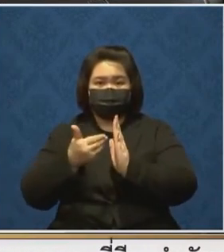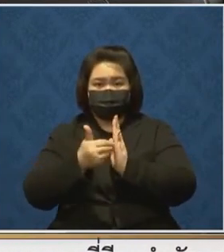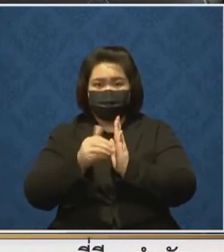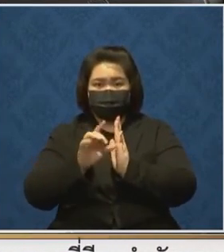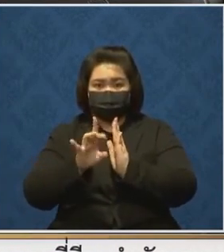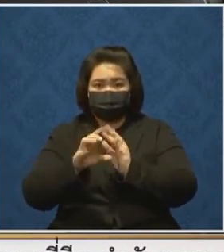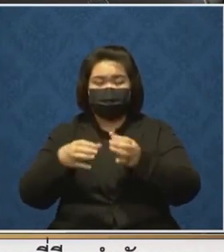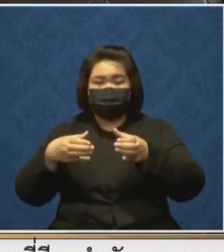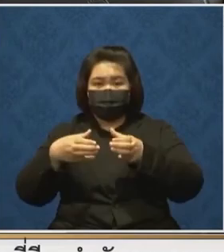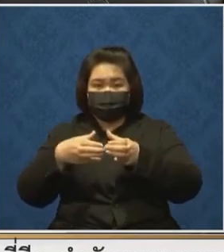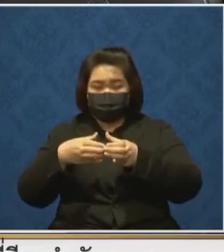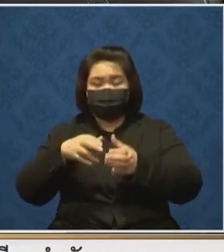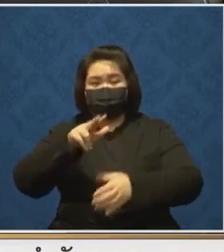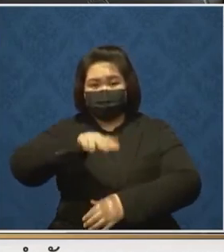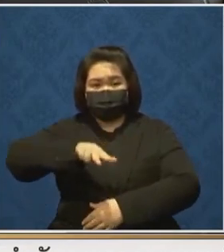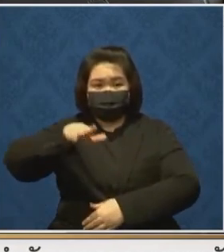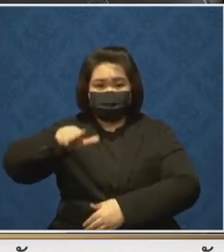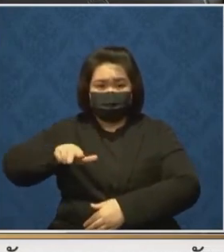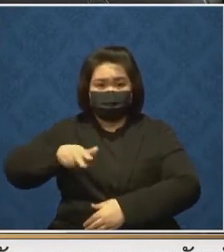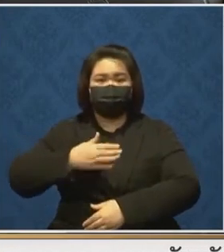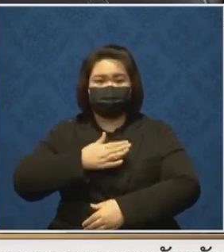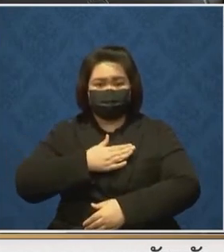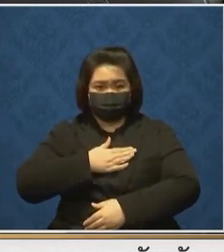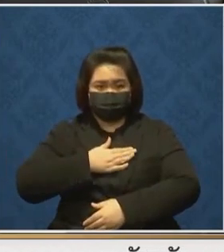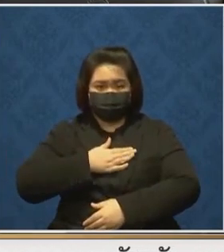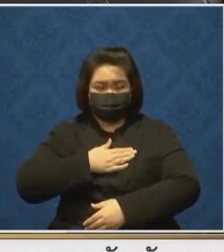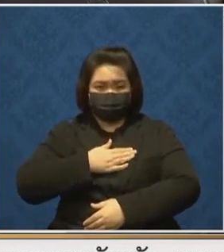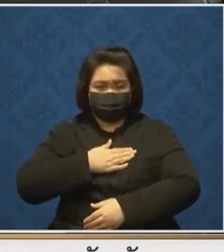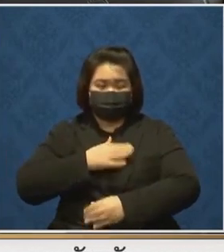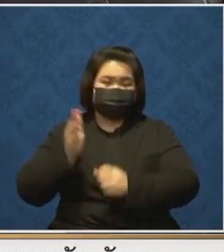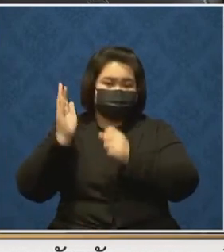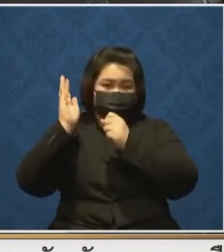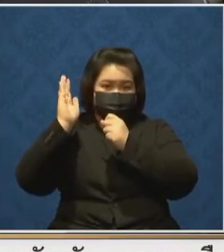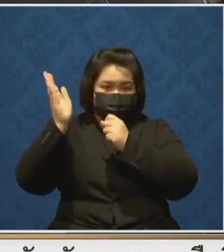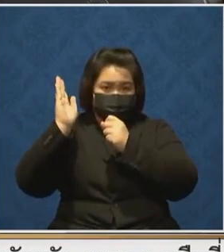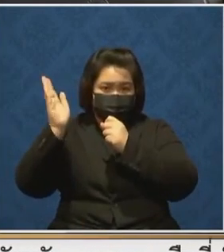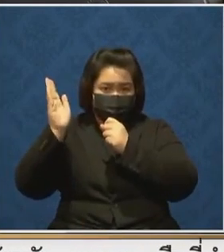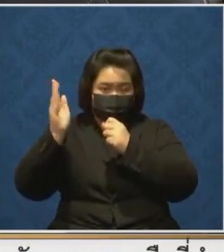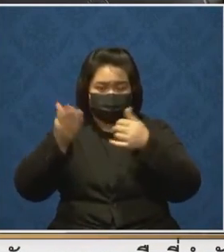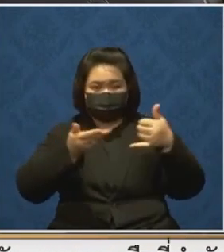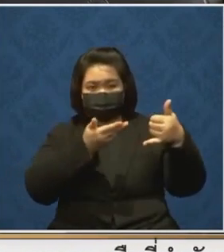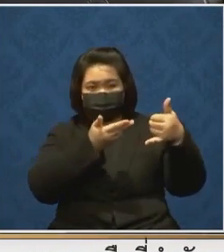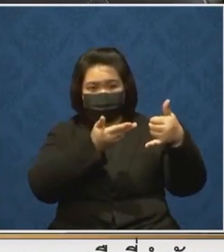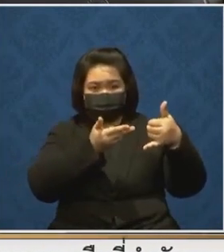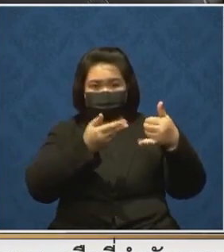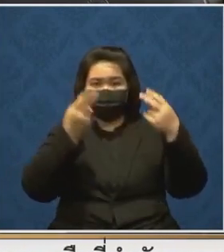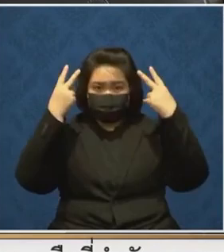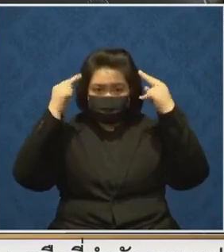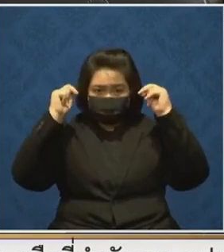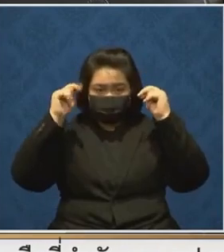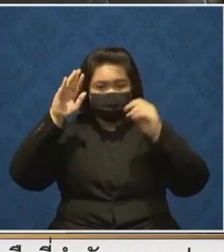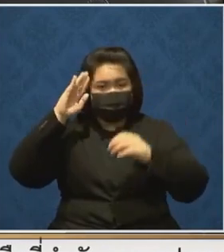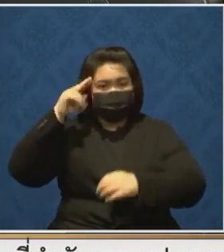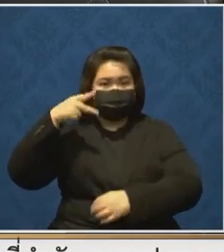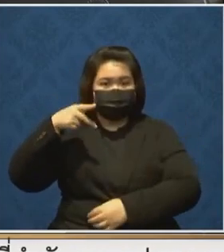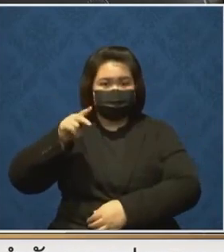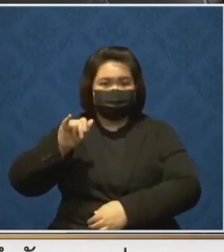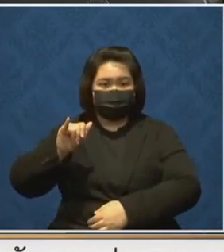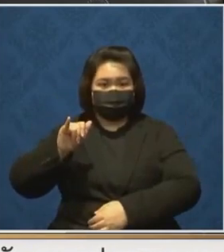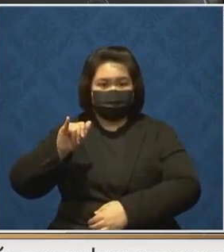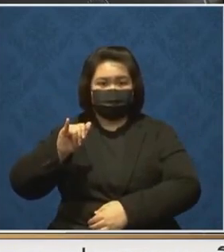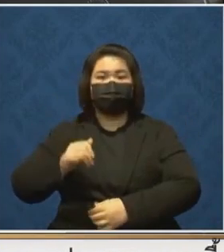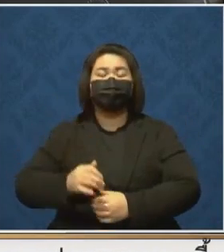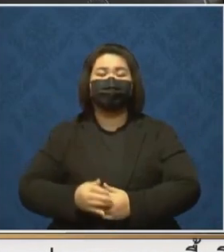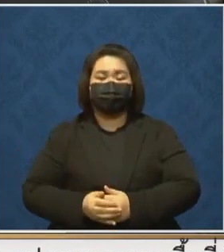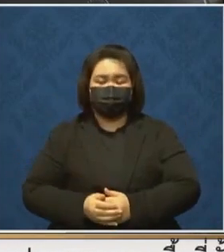พักเพื่อไทยดิฉันจักอภิพรายไม่ไ้วางใจผลเอกประยุตจัโชานายกรัฐมัตร